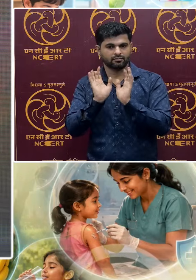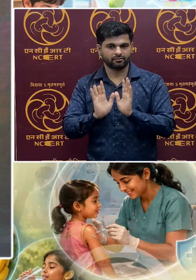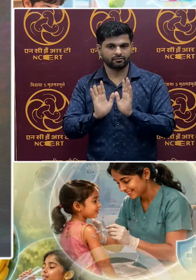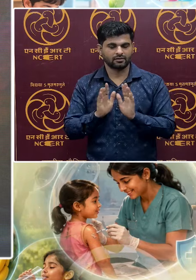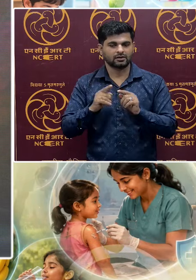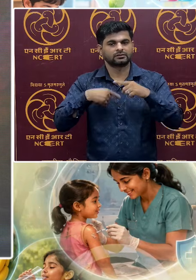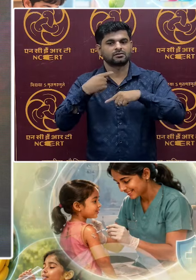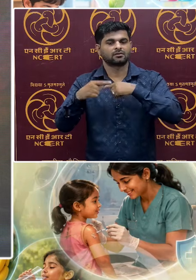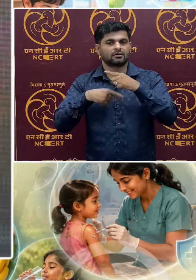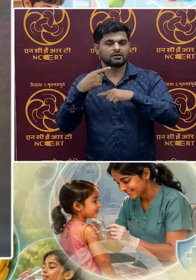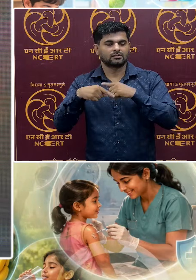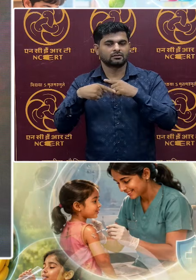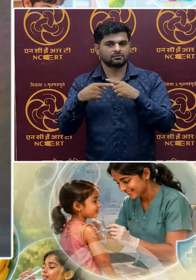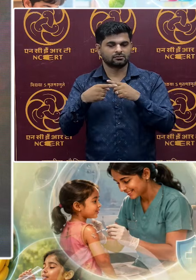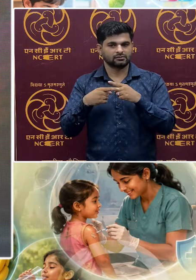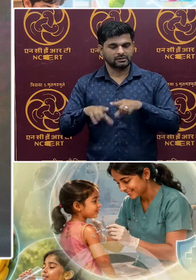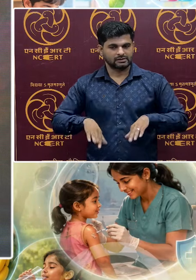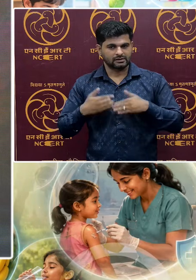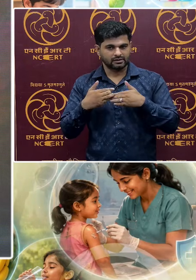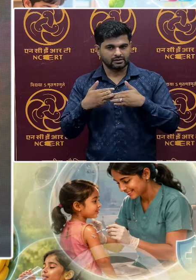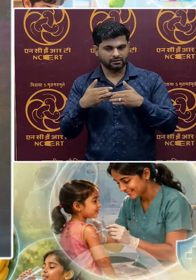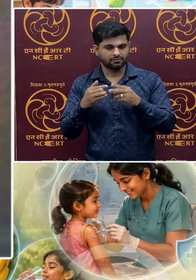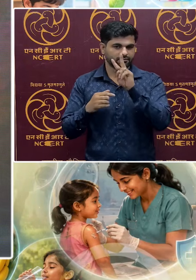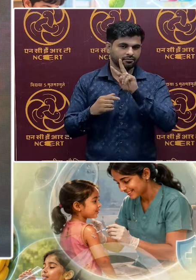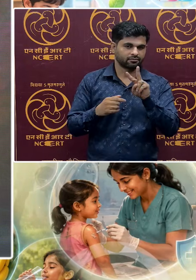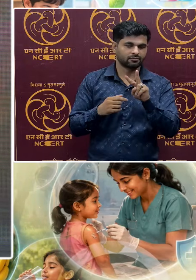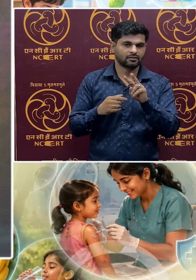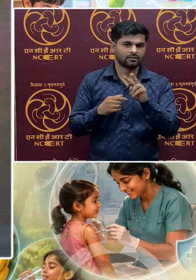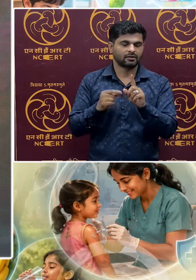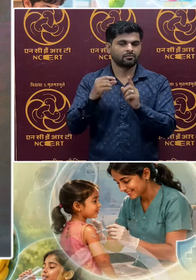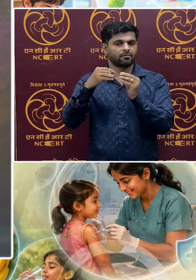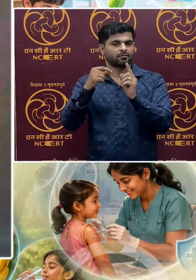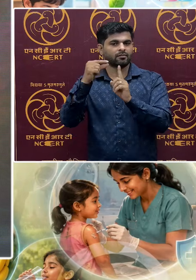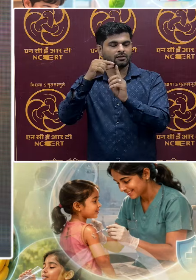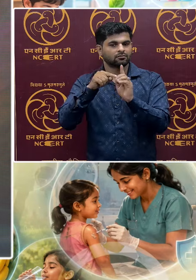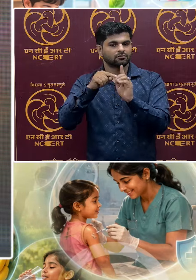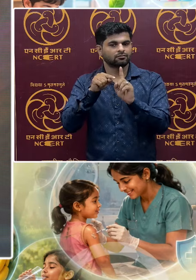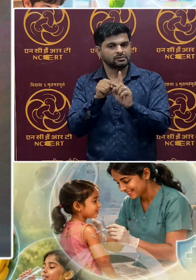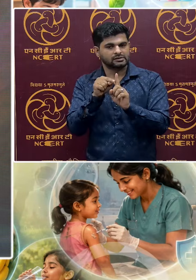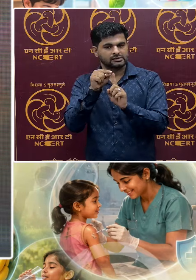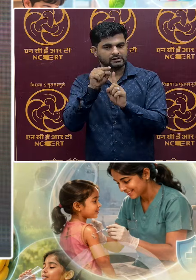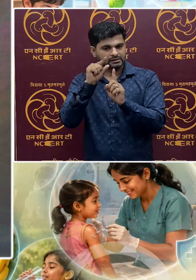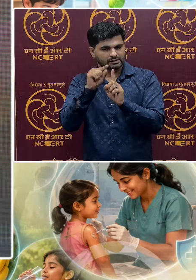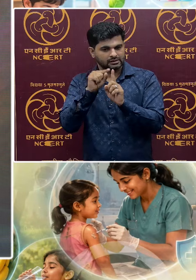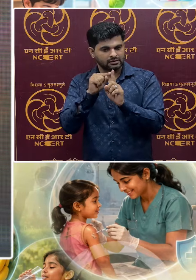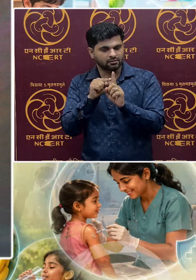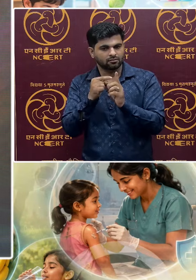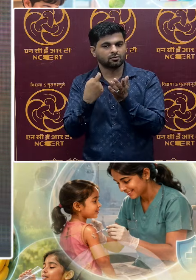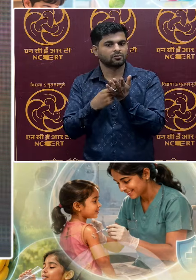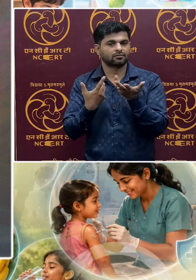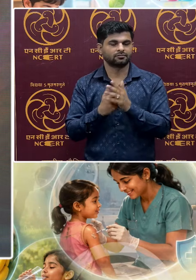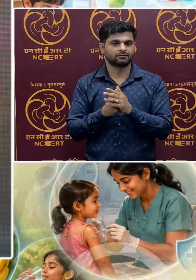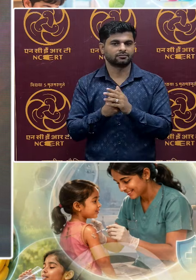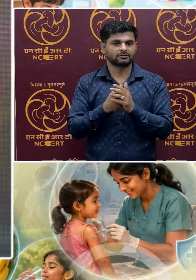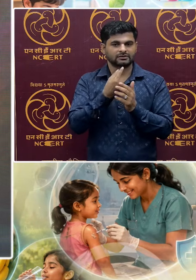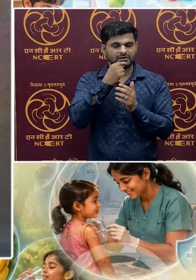डेली लाइफ में वीव कर सकते हैं। फॉर एग्जांपल अगर आप ब्लड प्रेशर की बात कर रहे हैं तो ब्लड प्रेशर को कम करने के तरीके क्या हैं, नमक